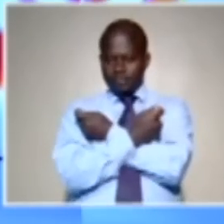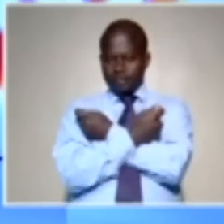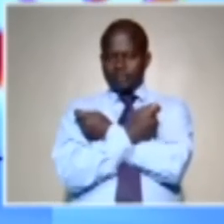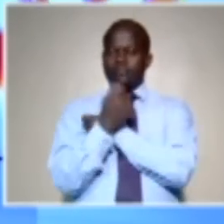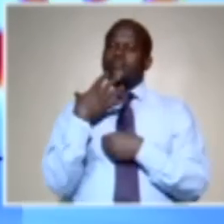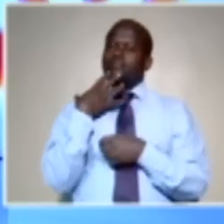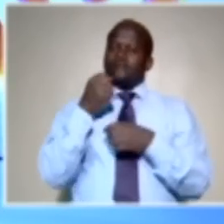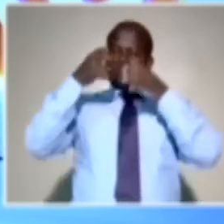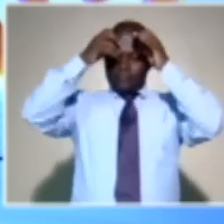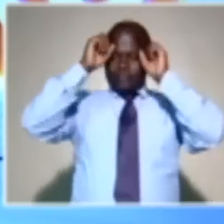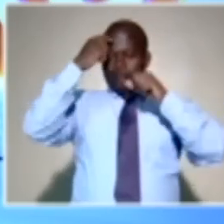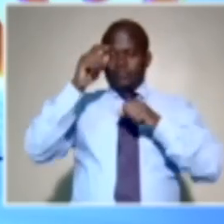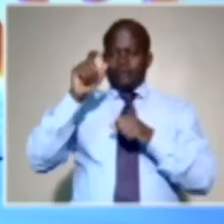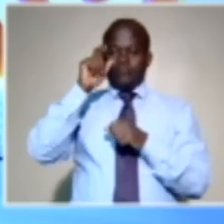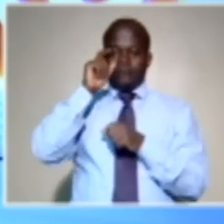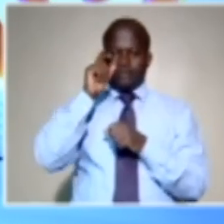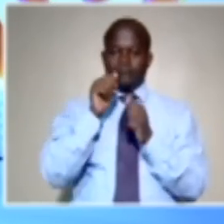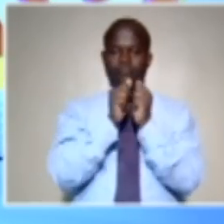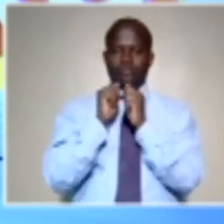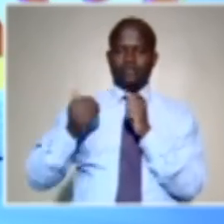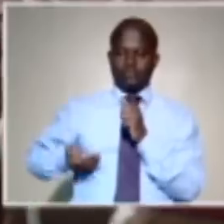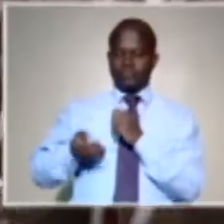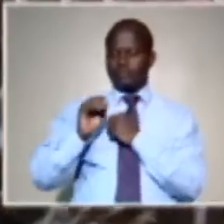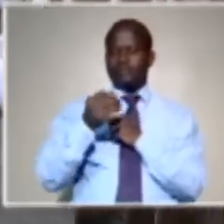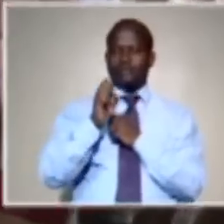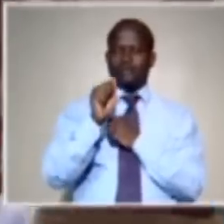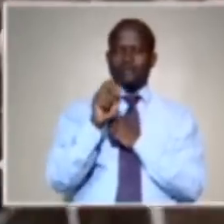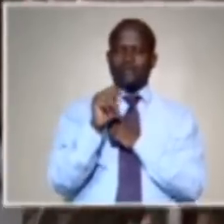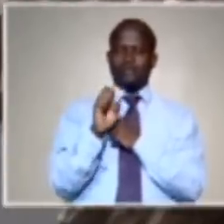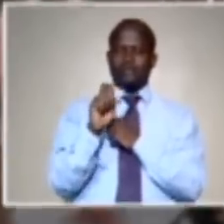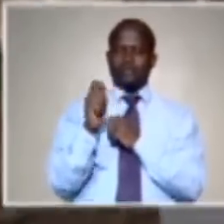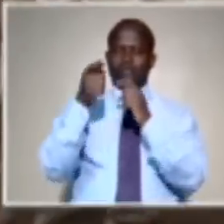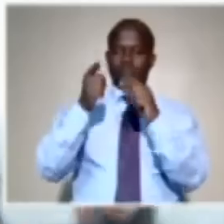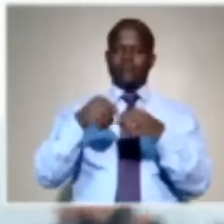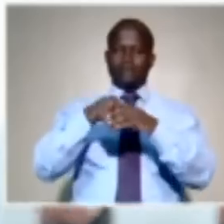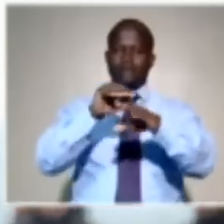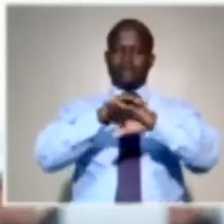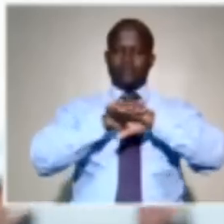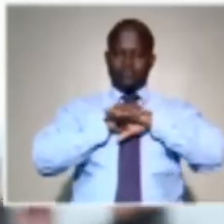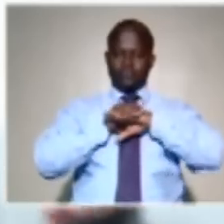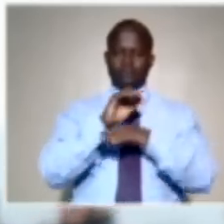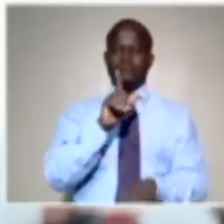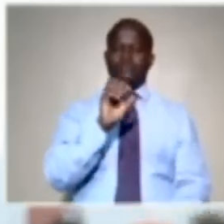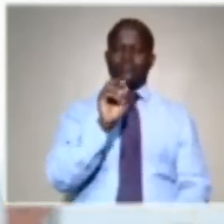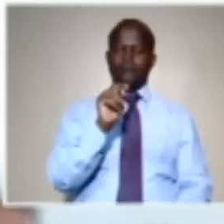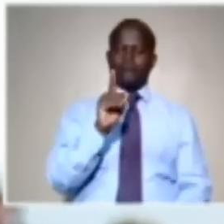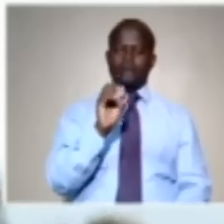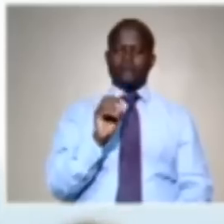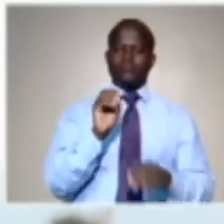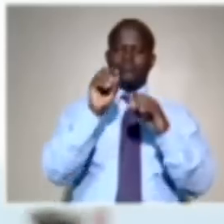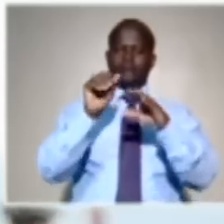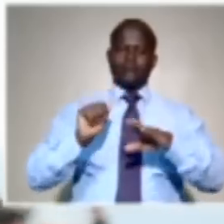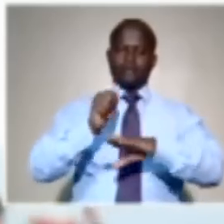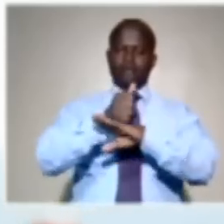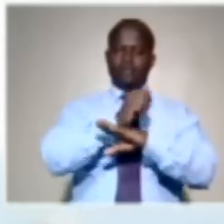gatanu perezida wa repubulika Paul Kagame ari kumwe na madame Jeannette Kagame bageze i Londres mu Bwongereza aho bitabiriye umuhango wo